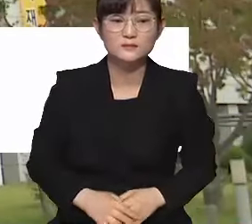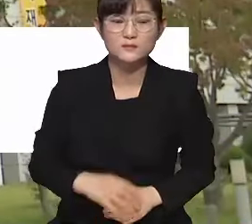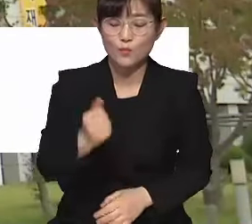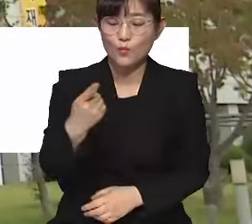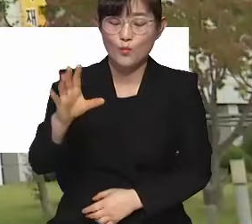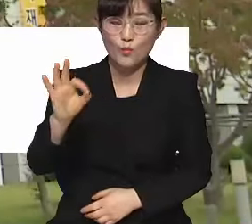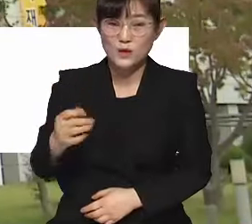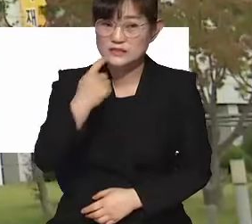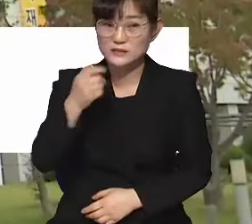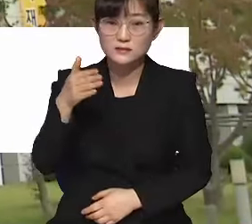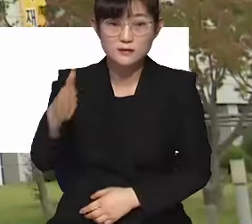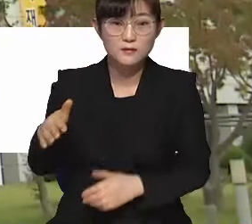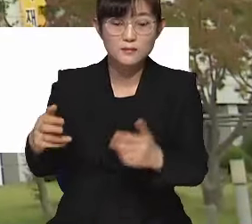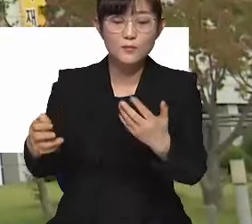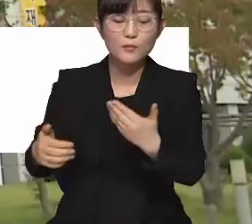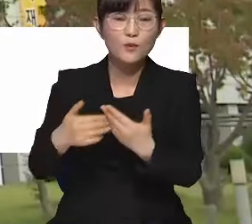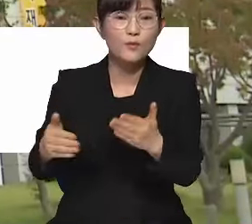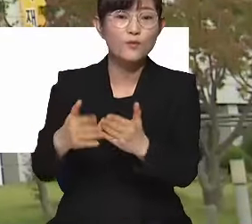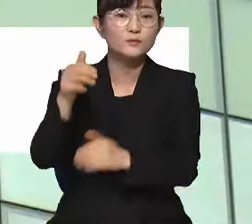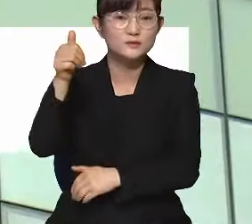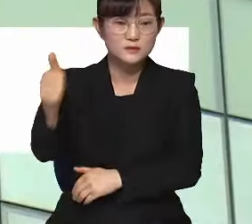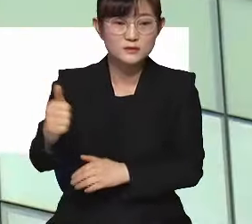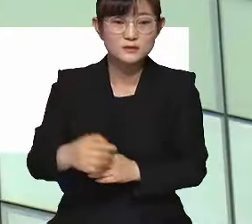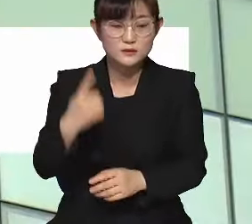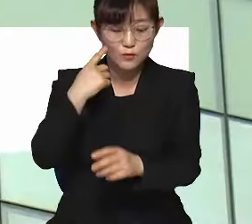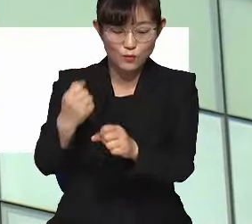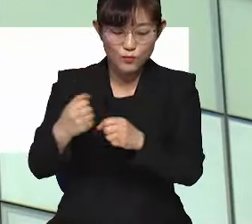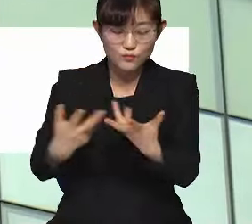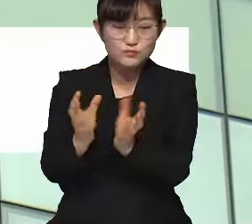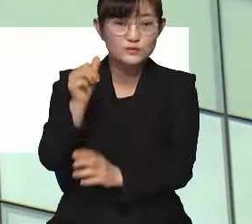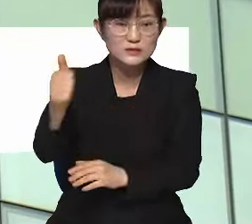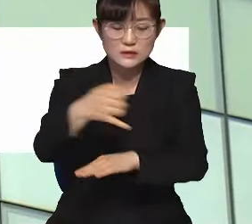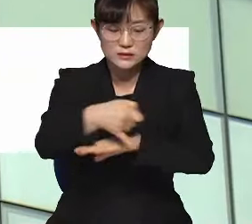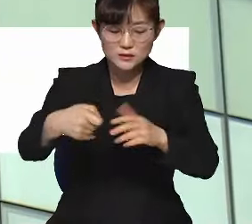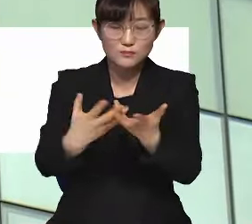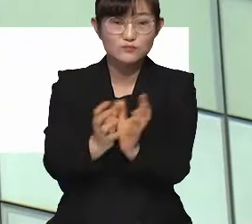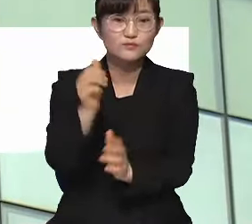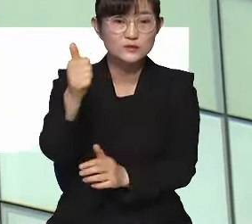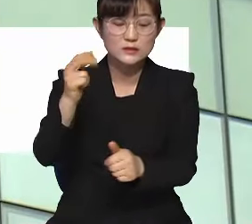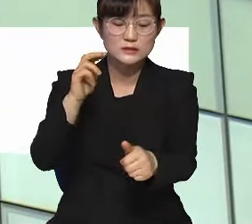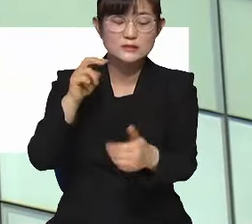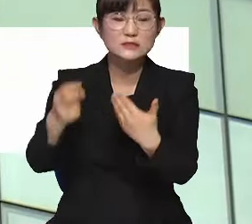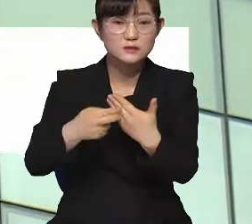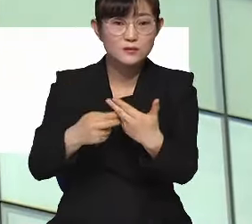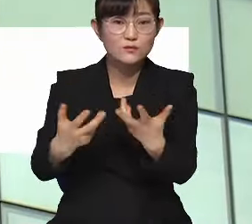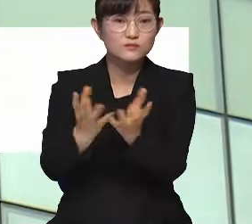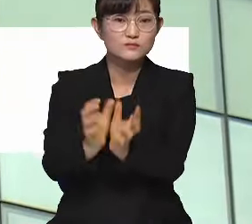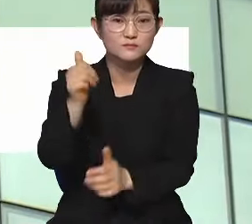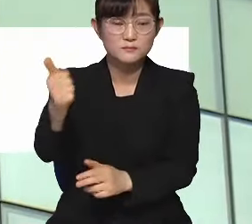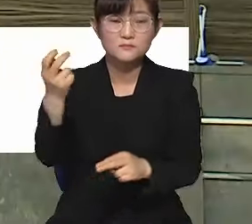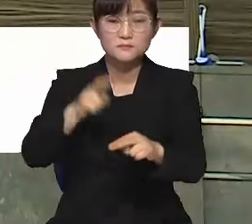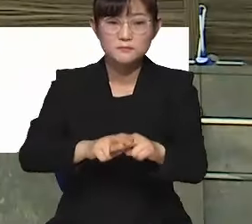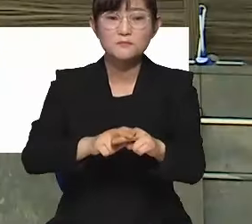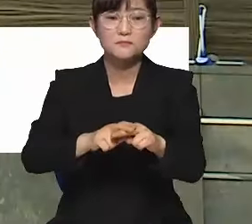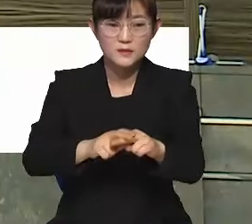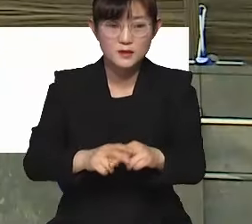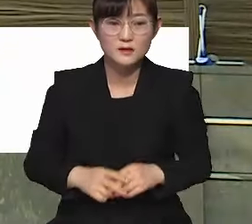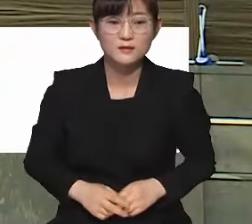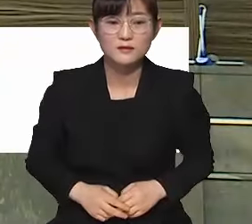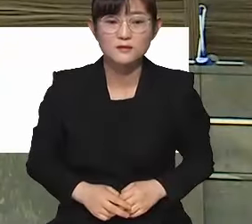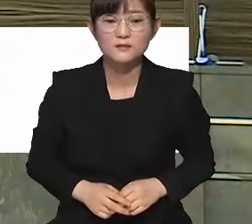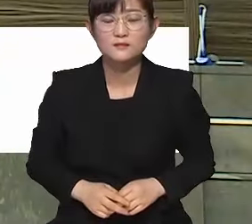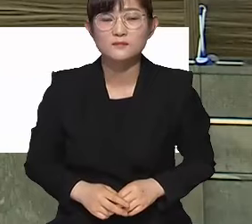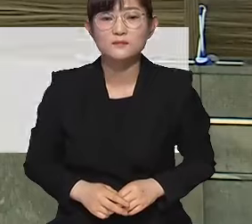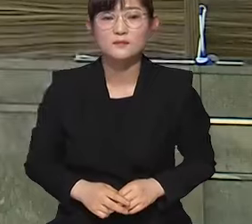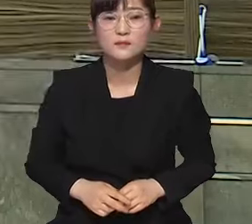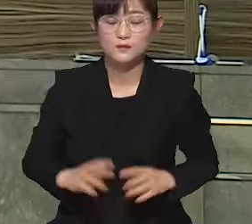황윤찬 신임 전남대 치과병원장은 교육연구부장과 기획부장, 진료부장을 지냈으며 대한치과보존학회와